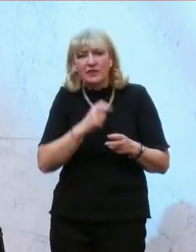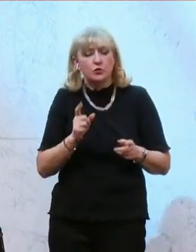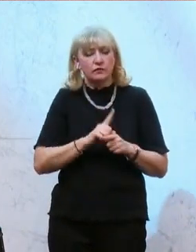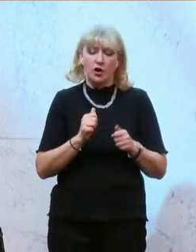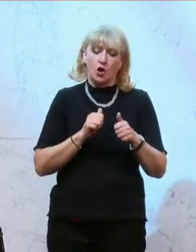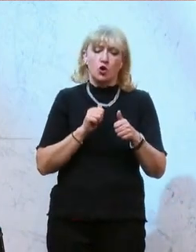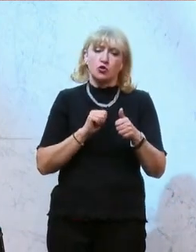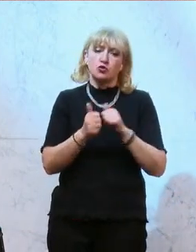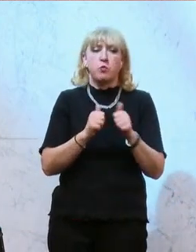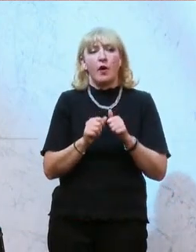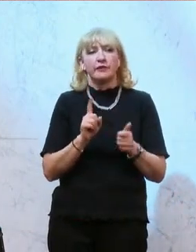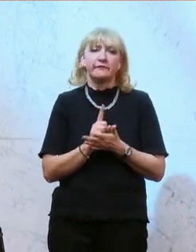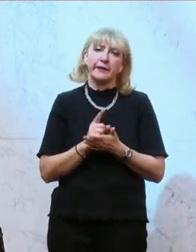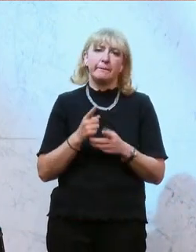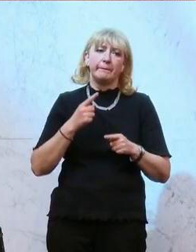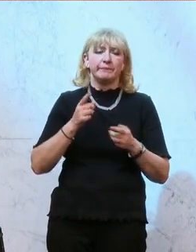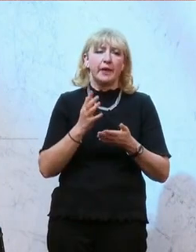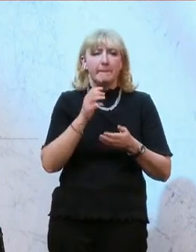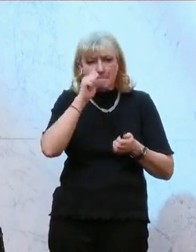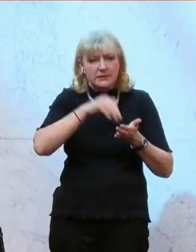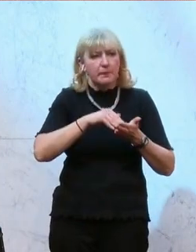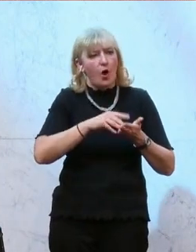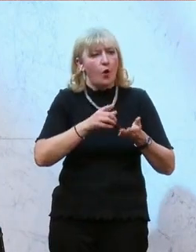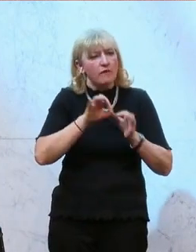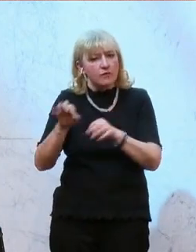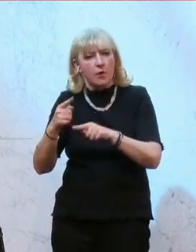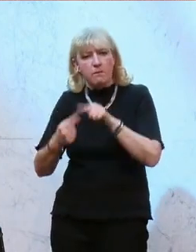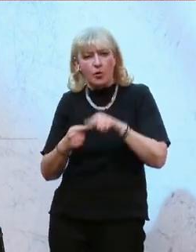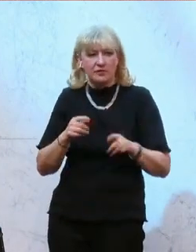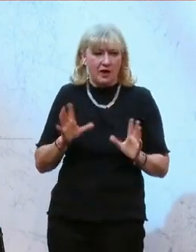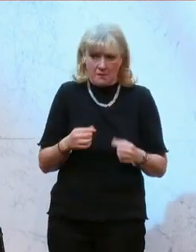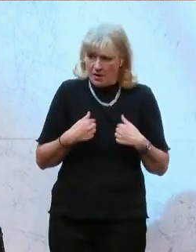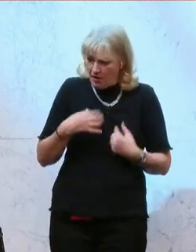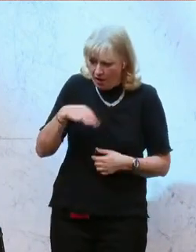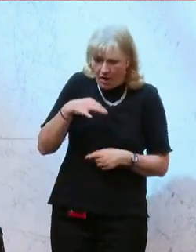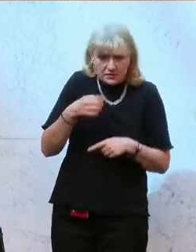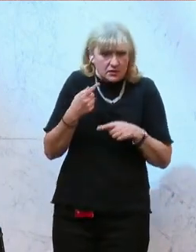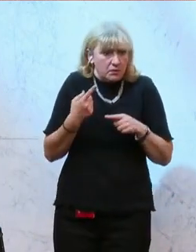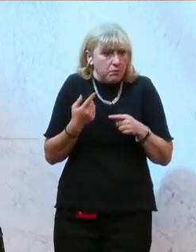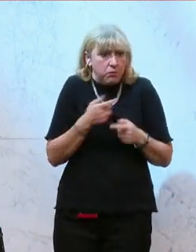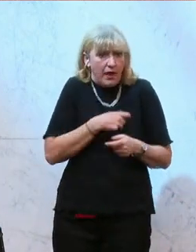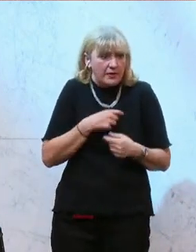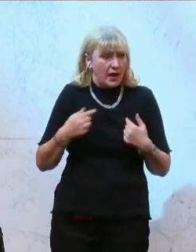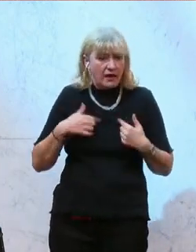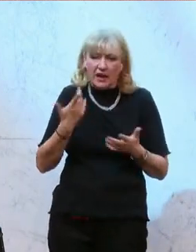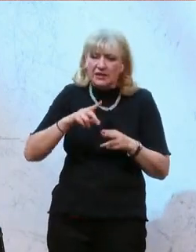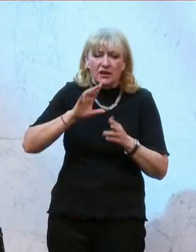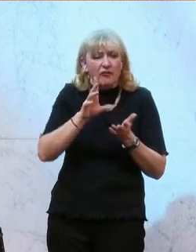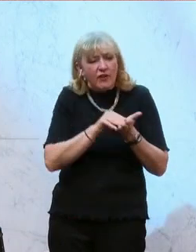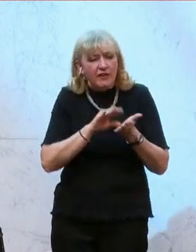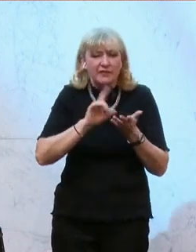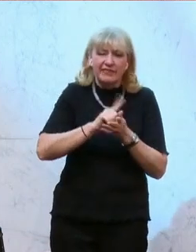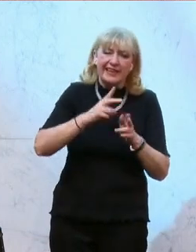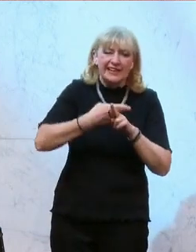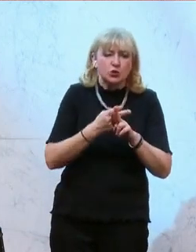politisch zu missbrauchen. Aber ich nehme zur Kenntnis, dass wir offenbar die einzige Partei sind, die jegliche Instrumentalisierung ablehnen, egal in